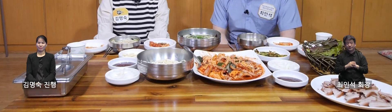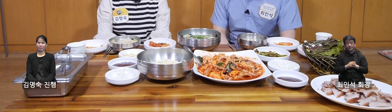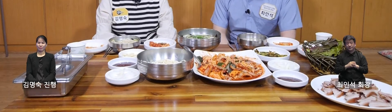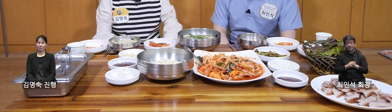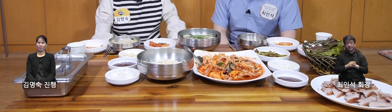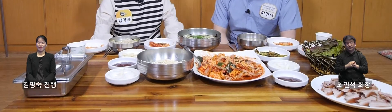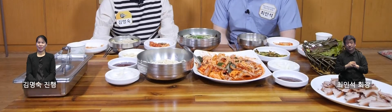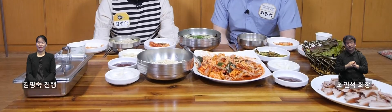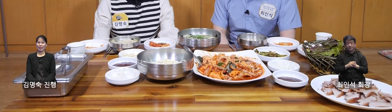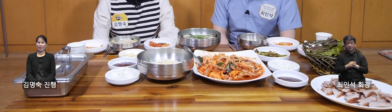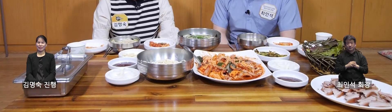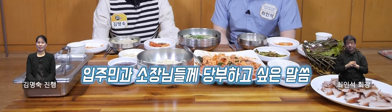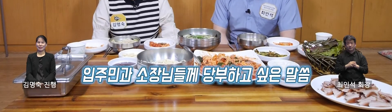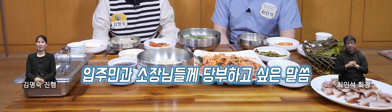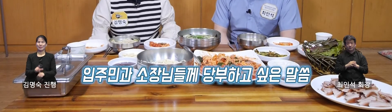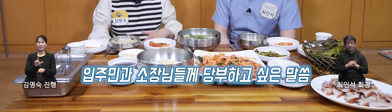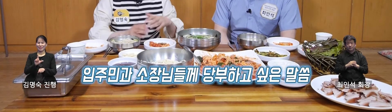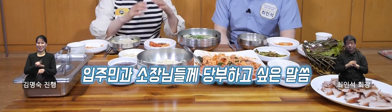시간 우리